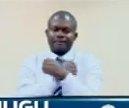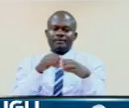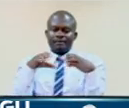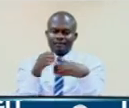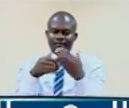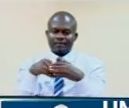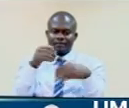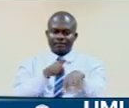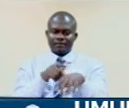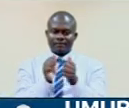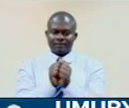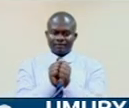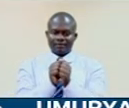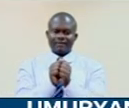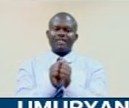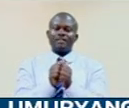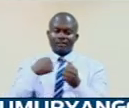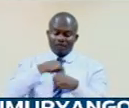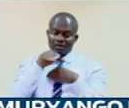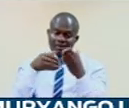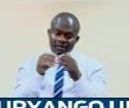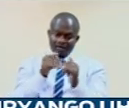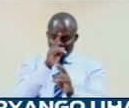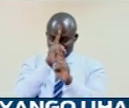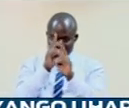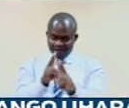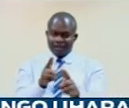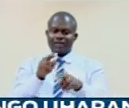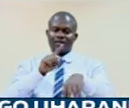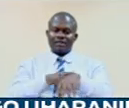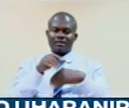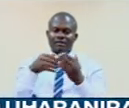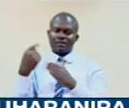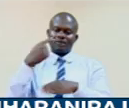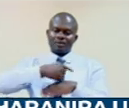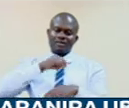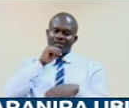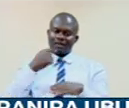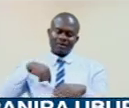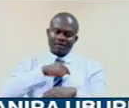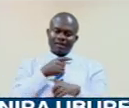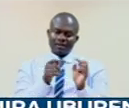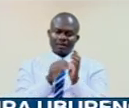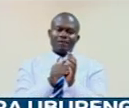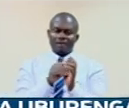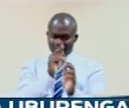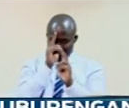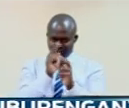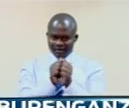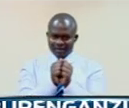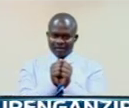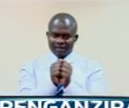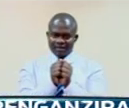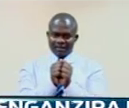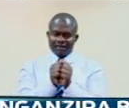kumwihanganira bakamuha umwanya. Sinye umutoza yari yaduhaye twagerageje kuyubahiriza, ikigaragara uyu munsi ntago byari byacu naho konsinye twari twayubahirije.